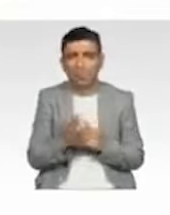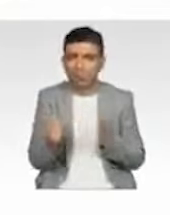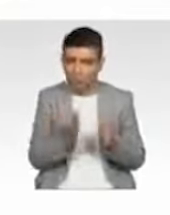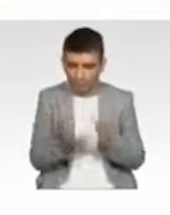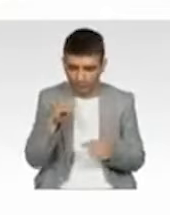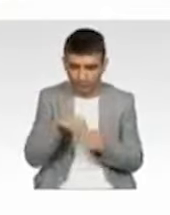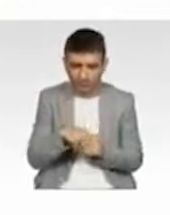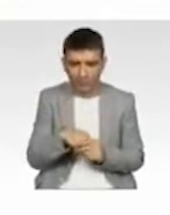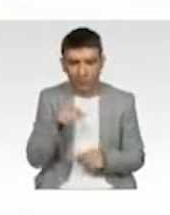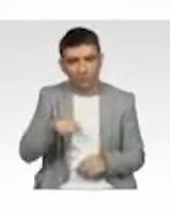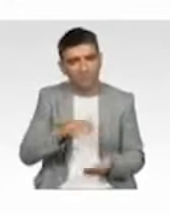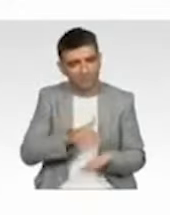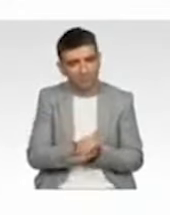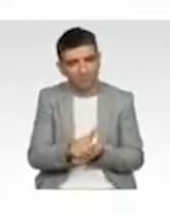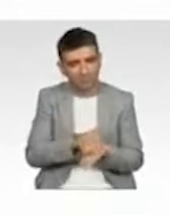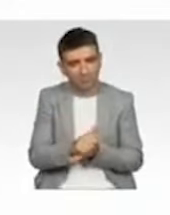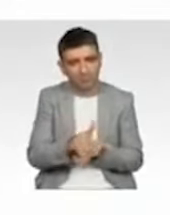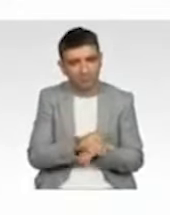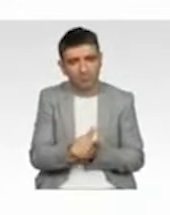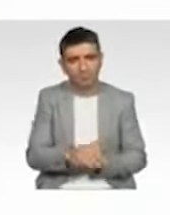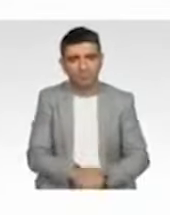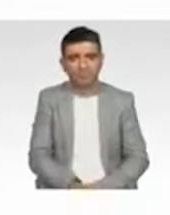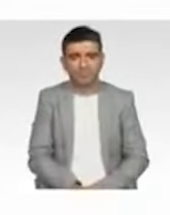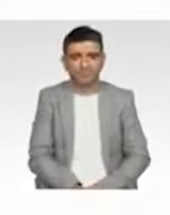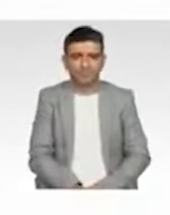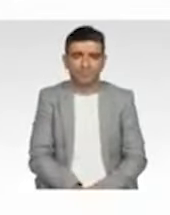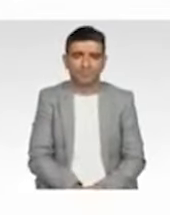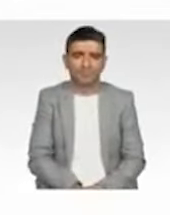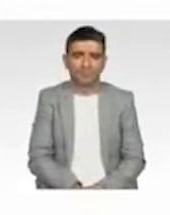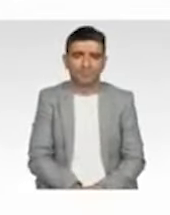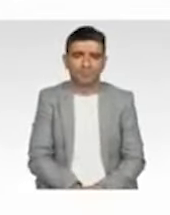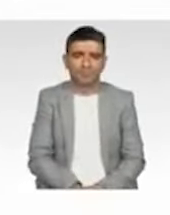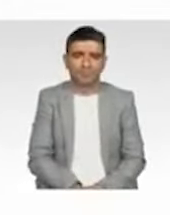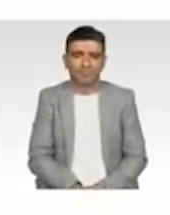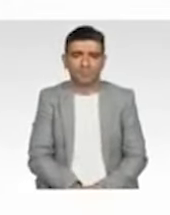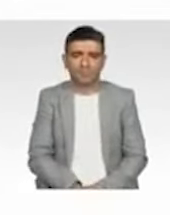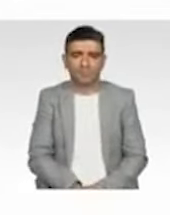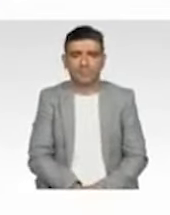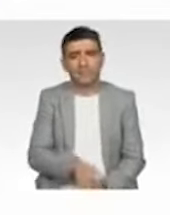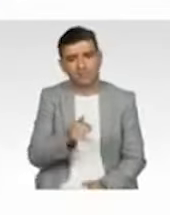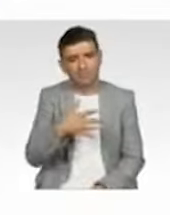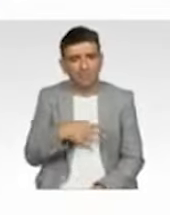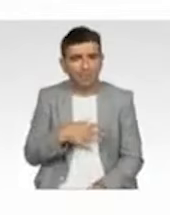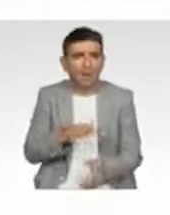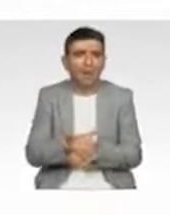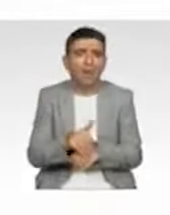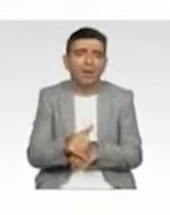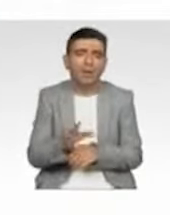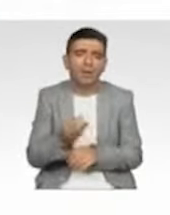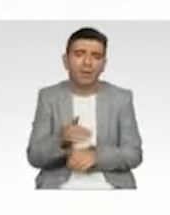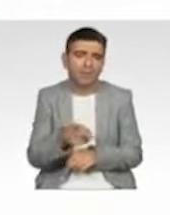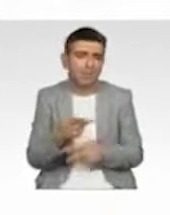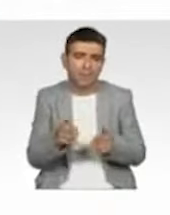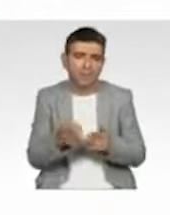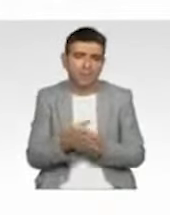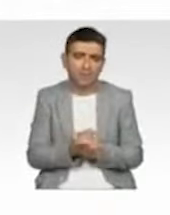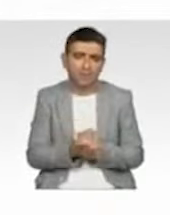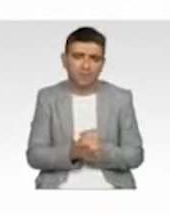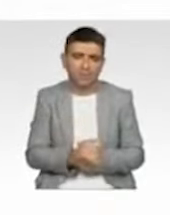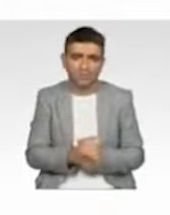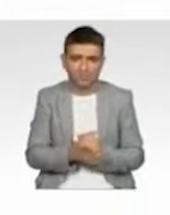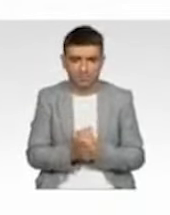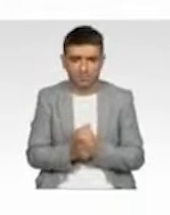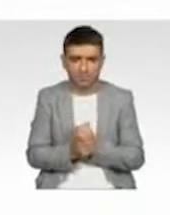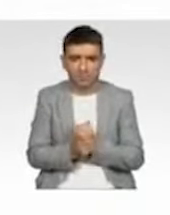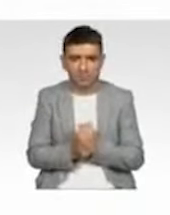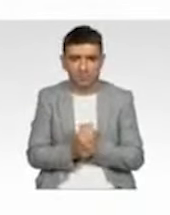da. Şimdi yoğuracağım. Ha, eldivenimi takayım. Başka mutfakta da. Sana bağlı. İstiyorsan takmayabilirsin ha. Nasıl istersen. İyi takmayayım ya.